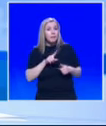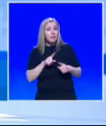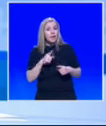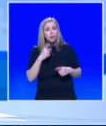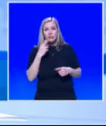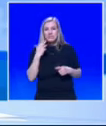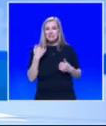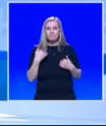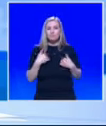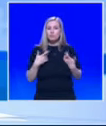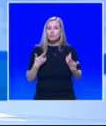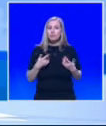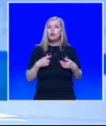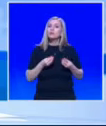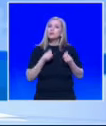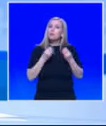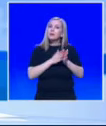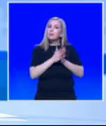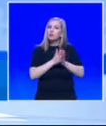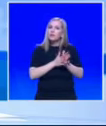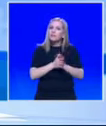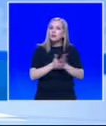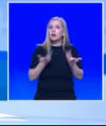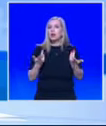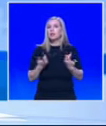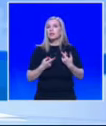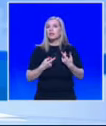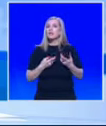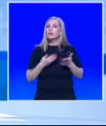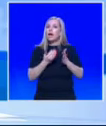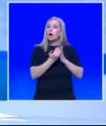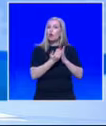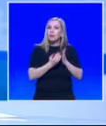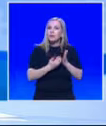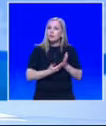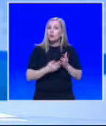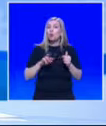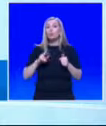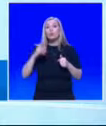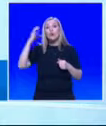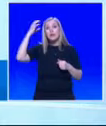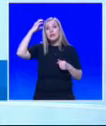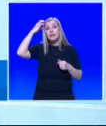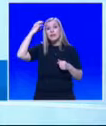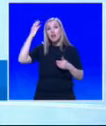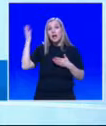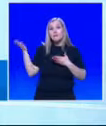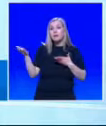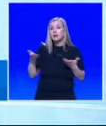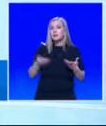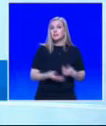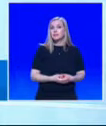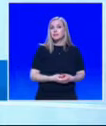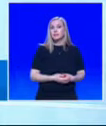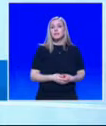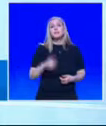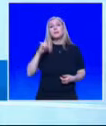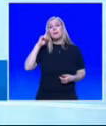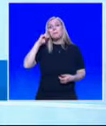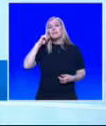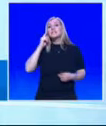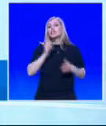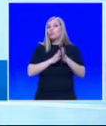подведе, когато е добре мотивиран или добре аргументиран от друга държава? Не мисля, че мотивацията